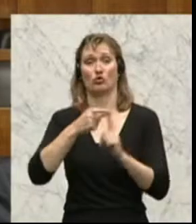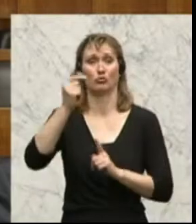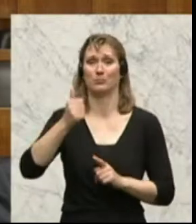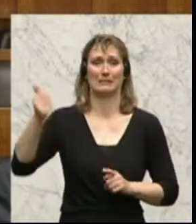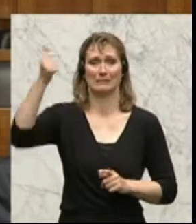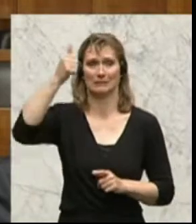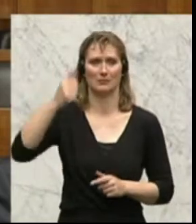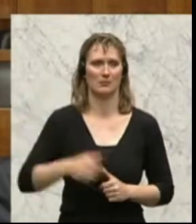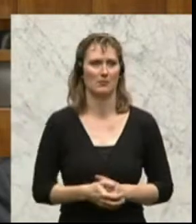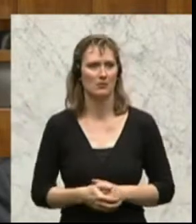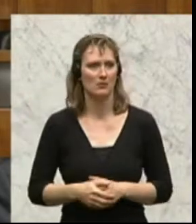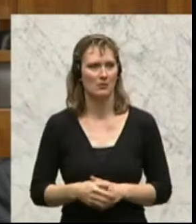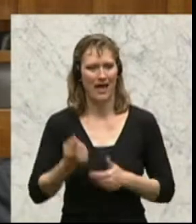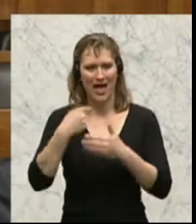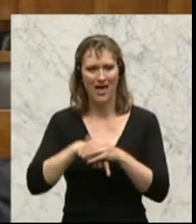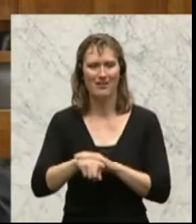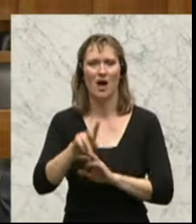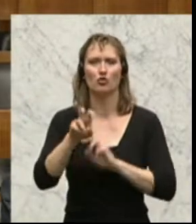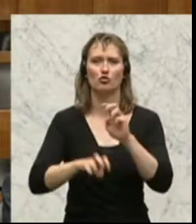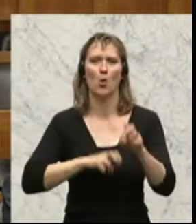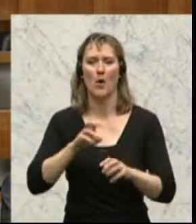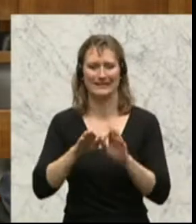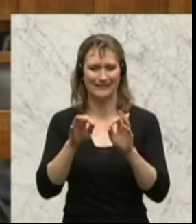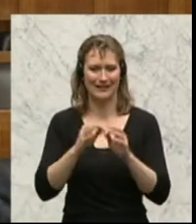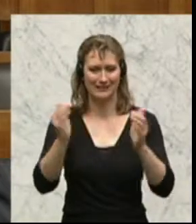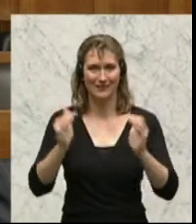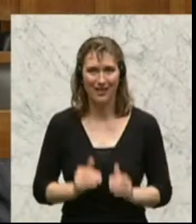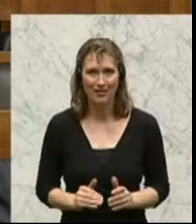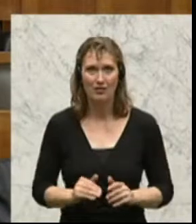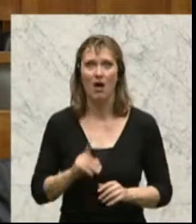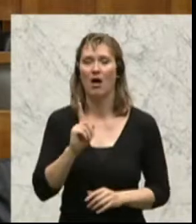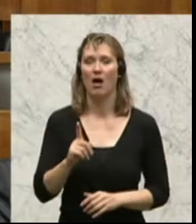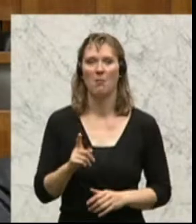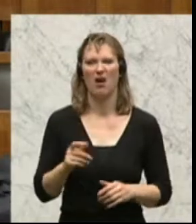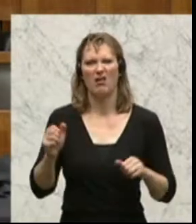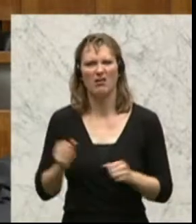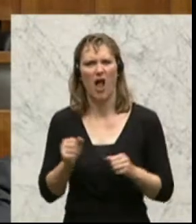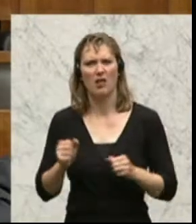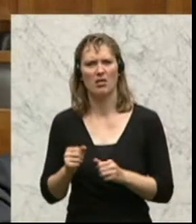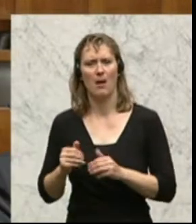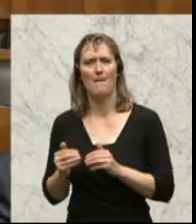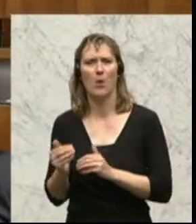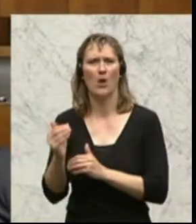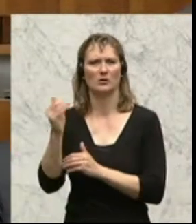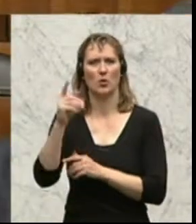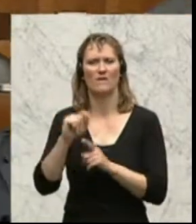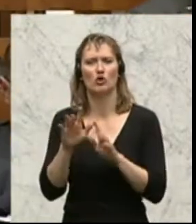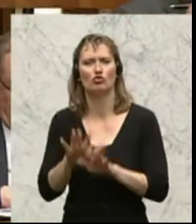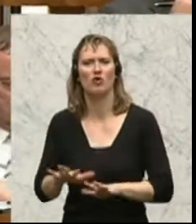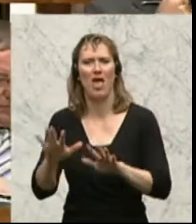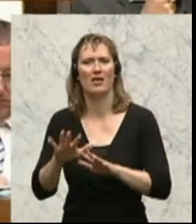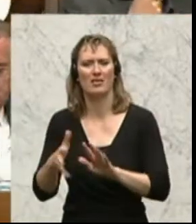den Eingangssteuersatz etwas senkt, aber nicht dauerhaft die kalte Progression, das heißt also die schleichende Enteignung